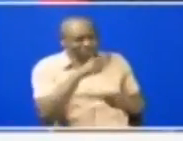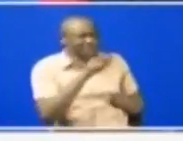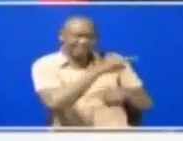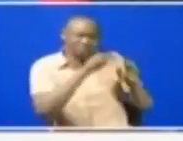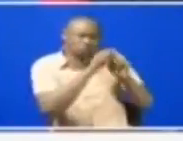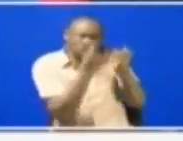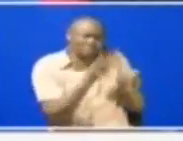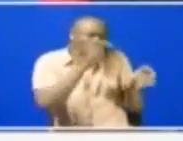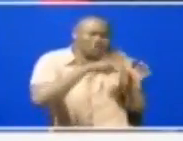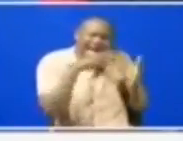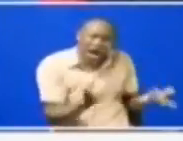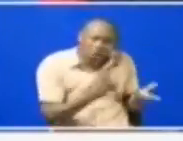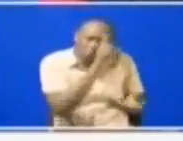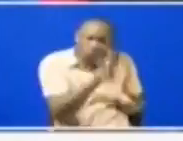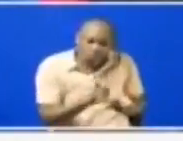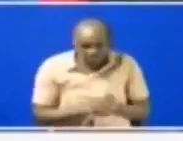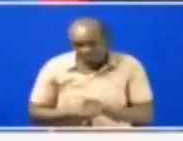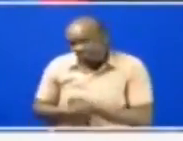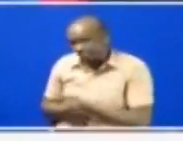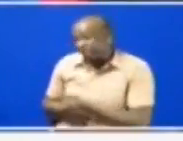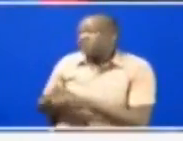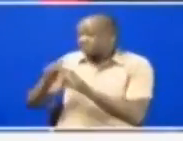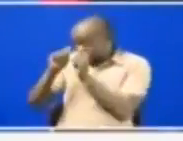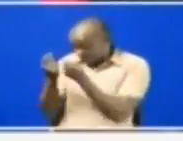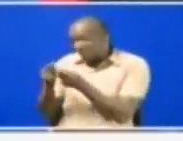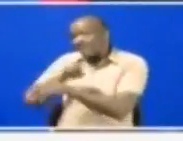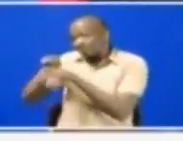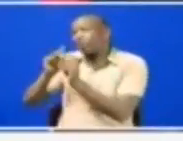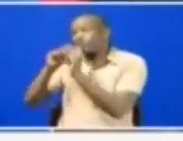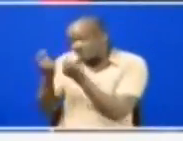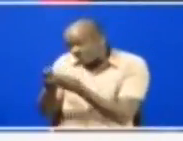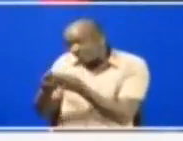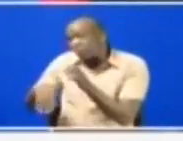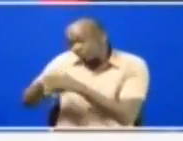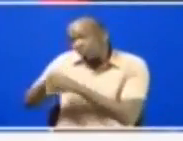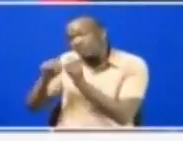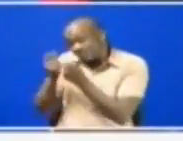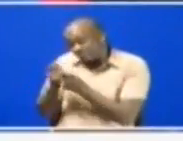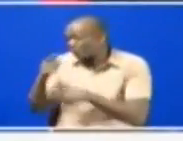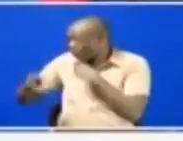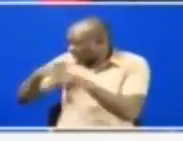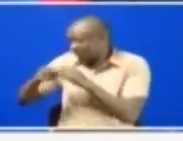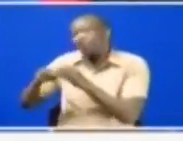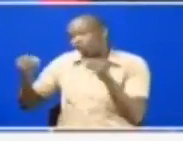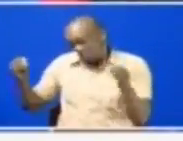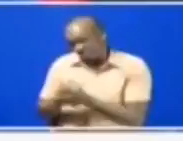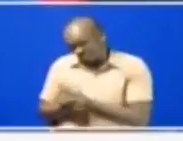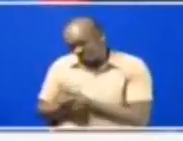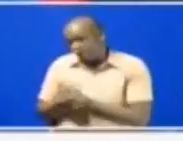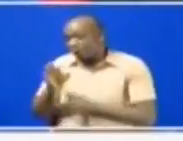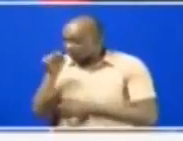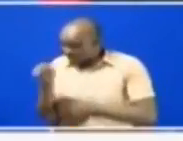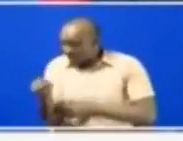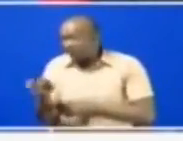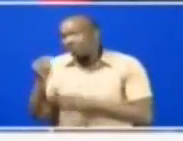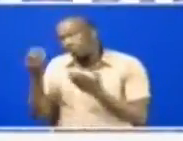Je, ulijipata vipi? Timu ya taifa unajua na ni process kidogo. Ili unakuja